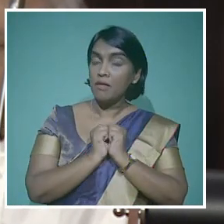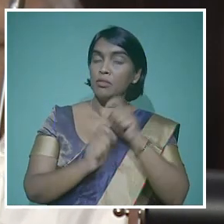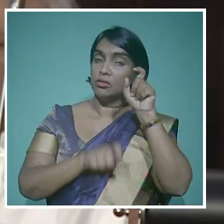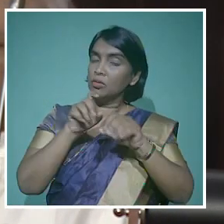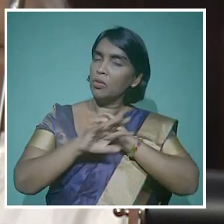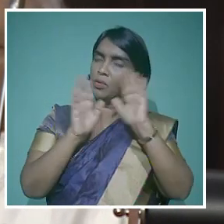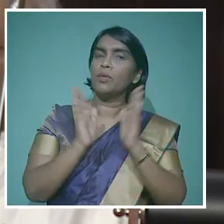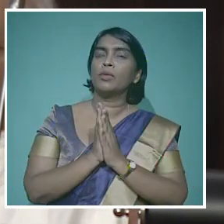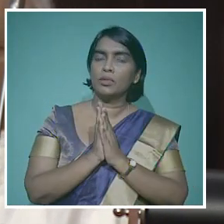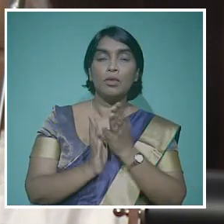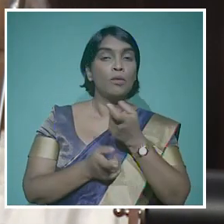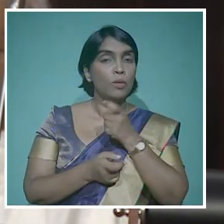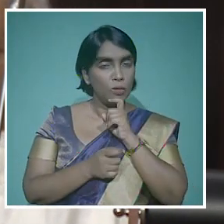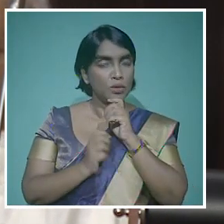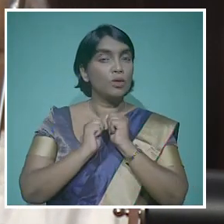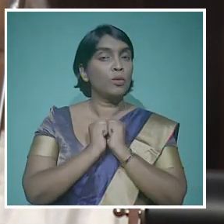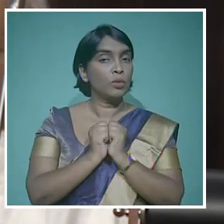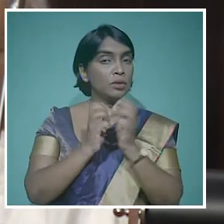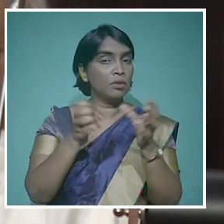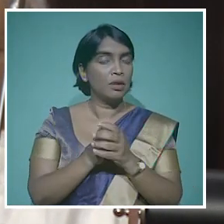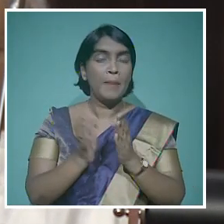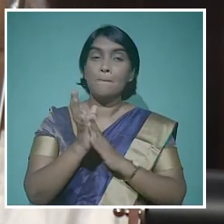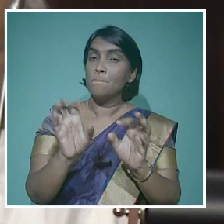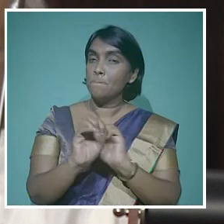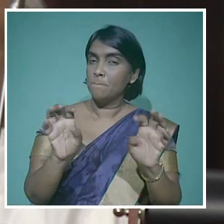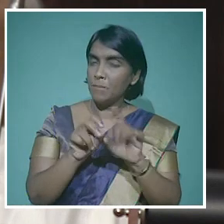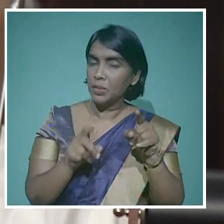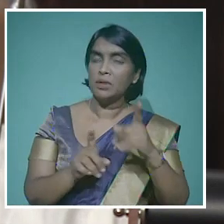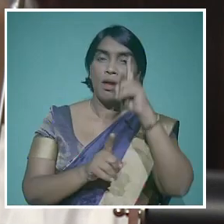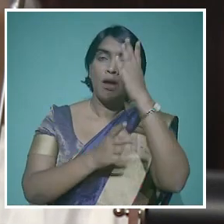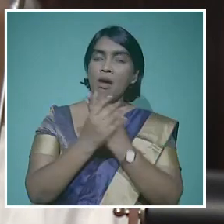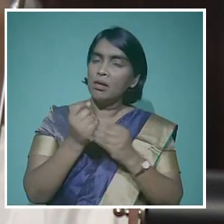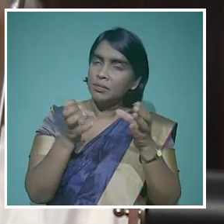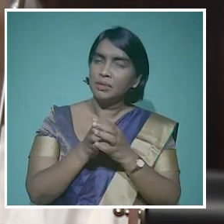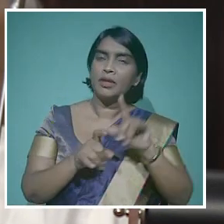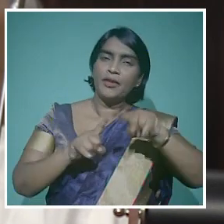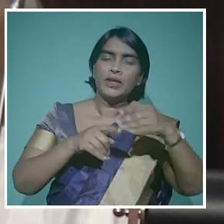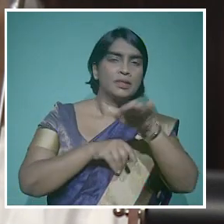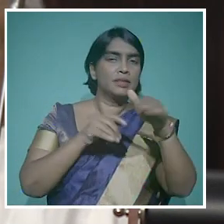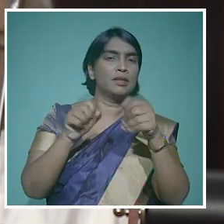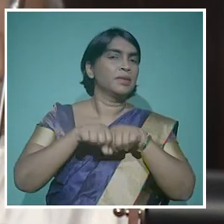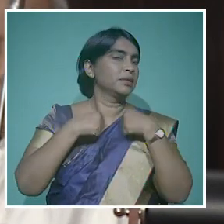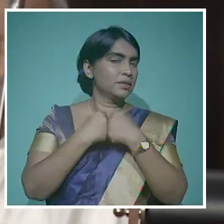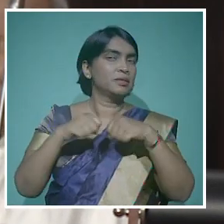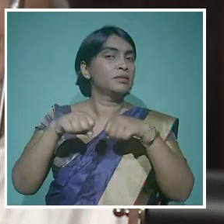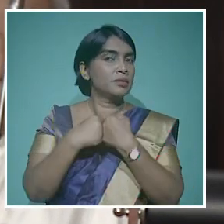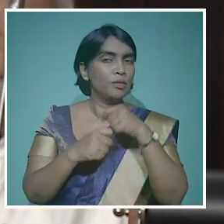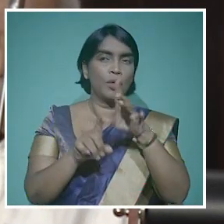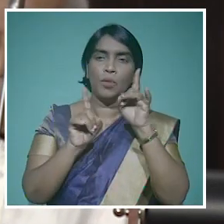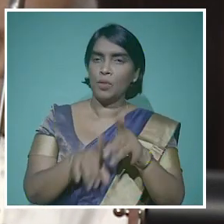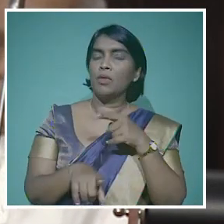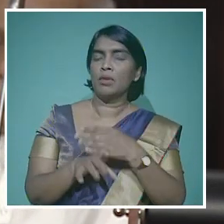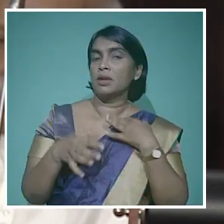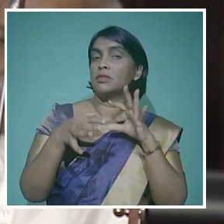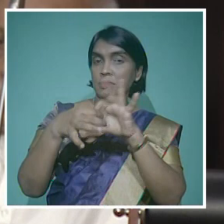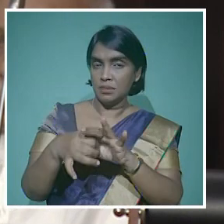ව්‍යවස්ථාදායක විධායක අධිකරණයේ වෘත්තීය කණ්ඩායම්, ජනමාධ්‍ය, ආගමික කණ්ඩායම් සහ විවිධ සමාජීය සංවිධාන මේ සඳහා